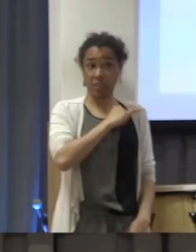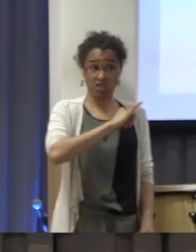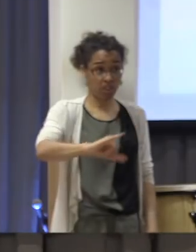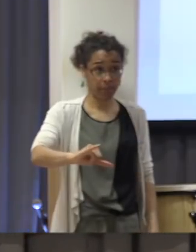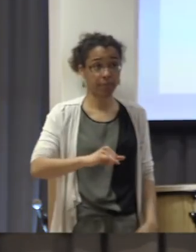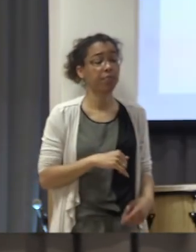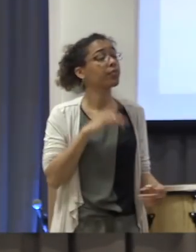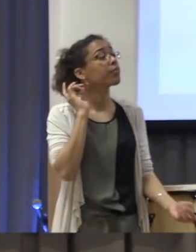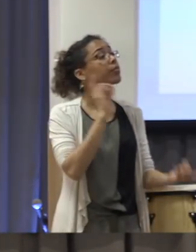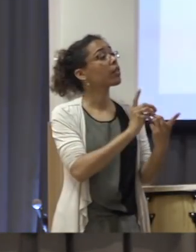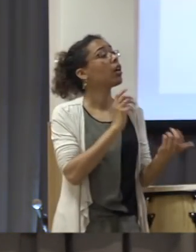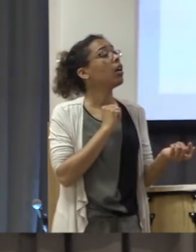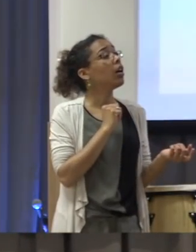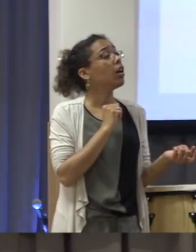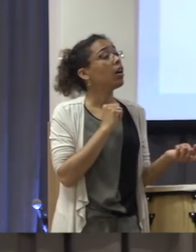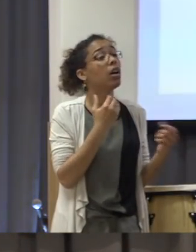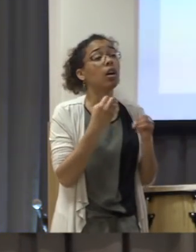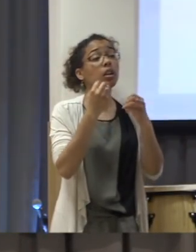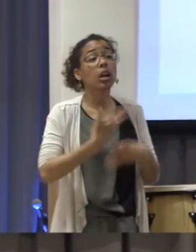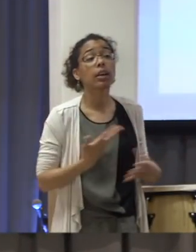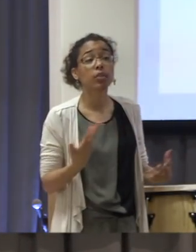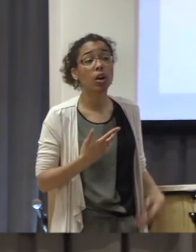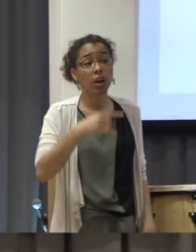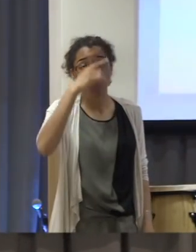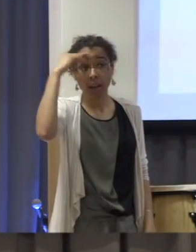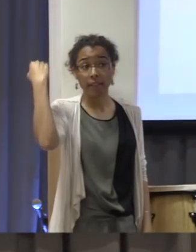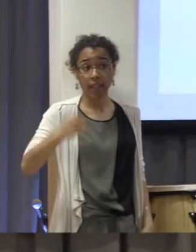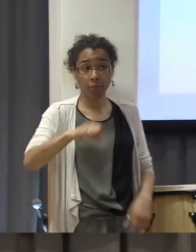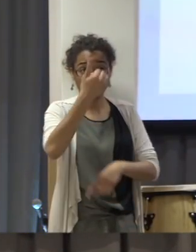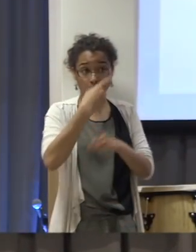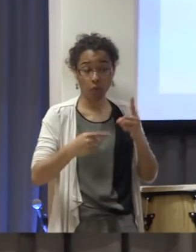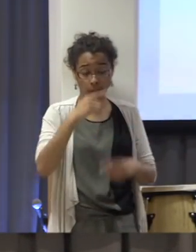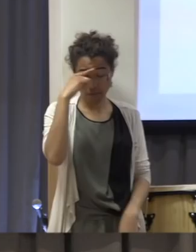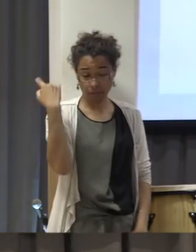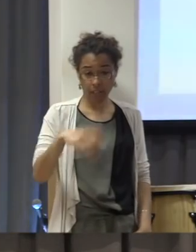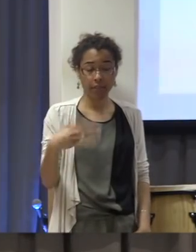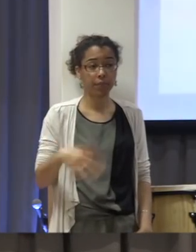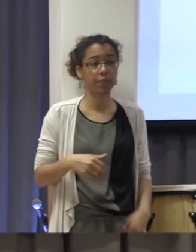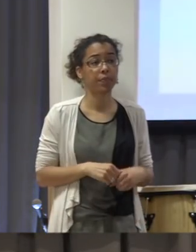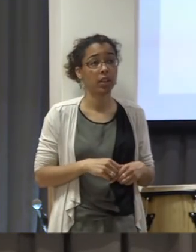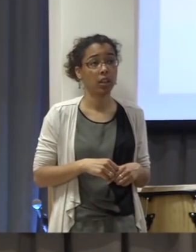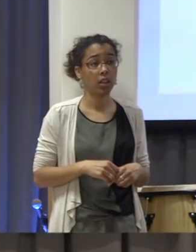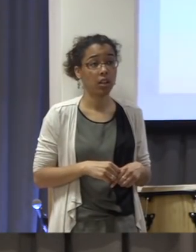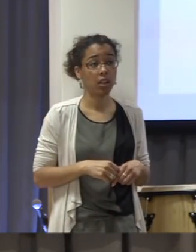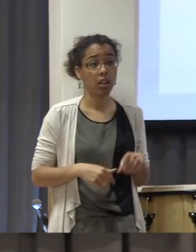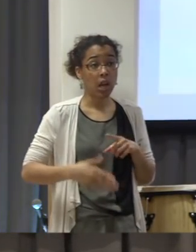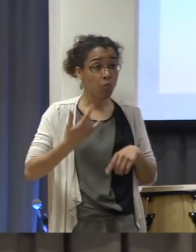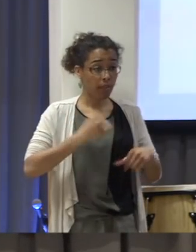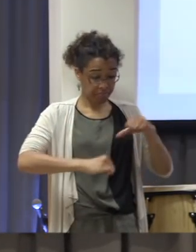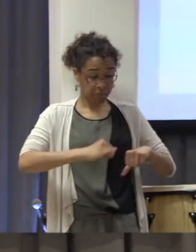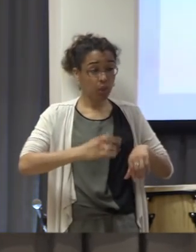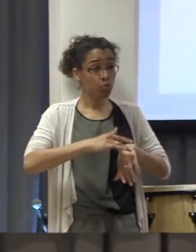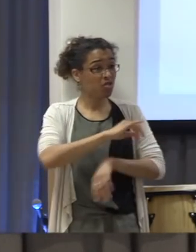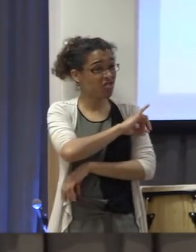Et qu'est-ce qui m'arrive? J'ai la fièvre pour la première fois. Je n'ai jamais été hospitalisé, mais j'ai dit